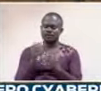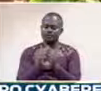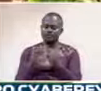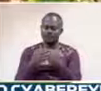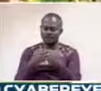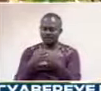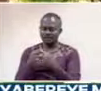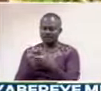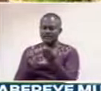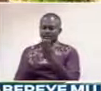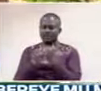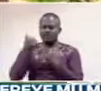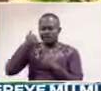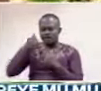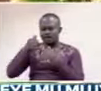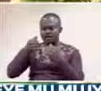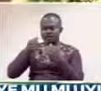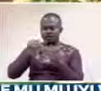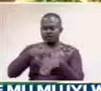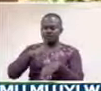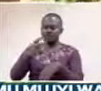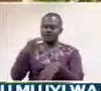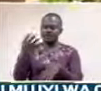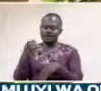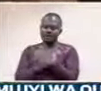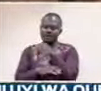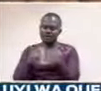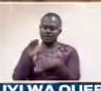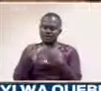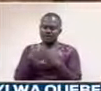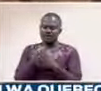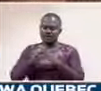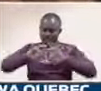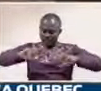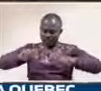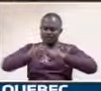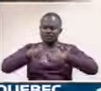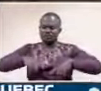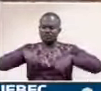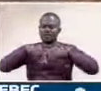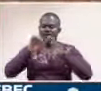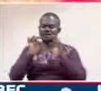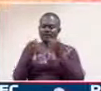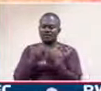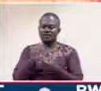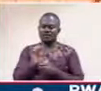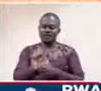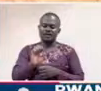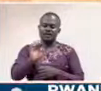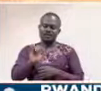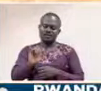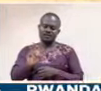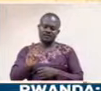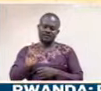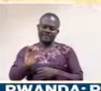2017-2018 akarere ka Nyaruguru kari ku mwanya wa 24 mu gihugu hose. Mu bushakashatsi bushingiye ku mibereho y'ingo ACV ya 5,